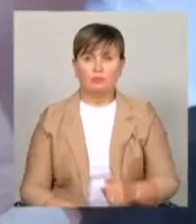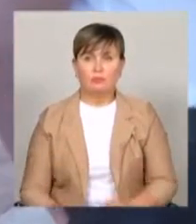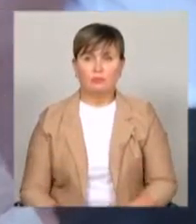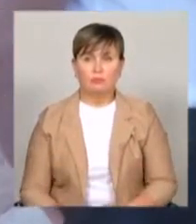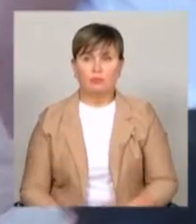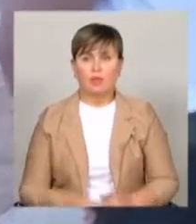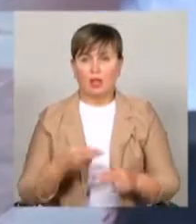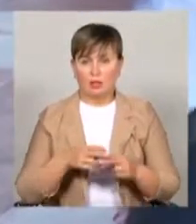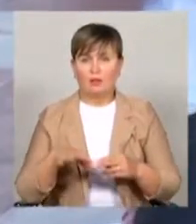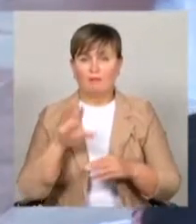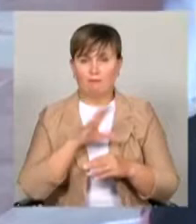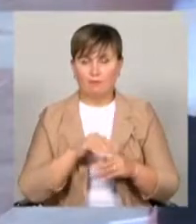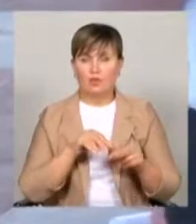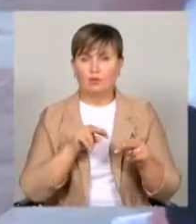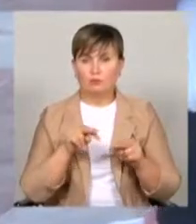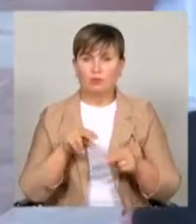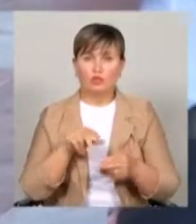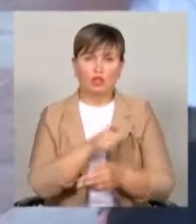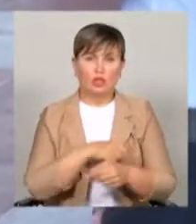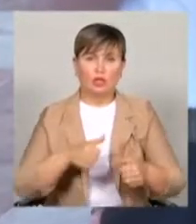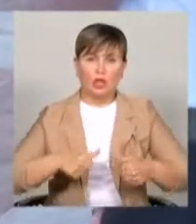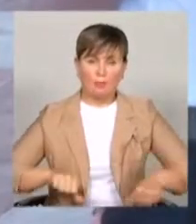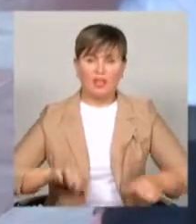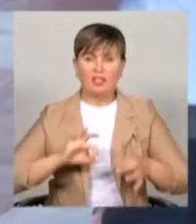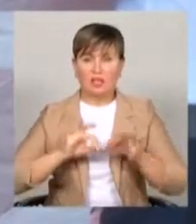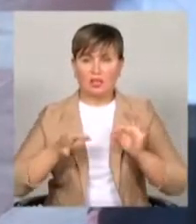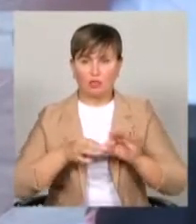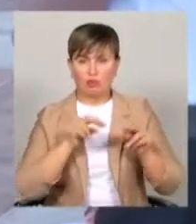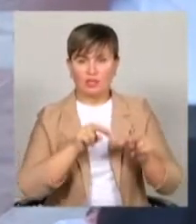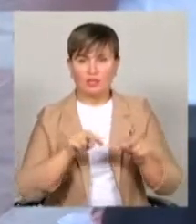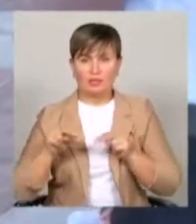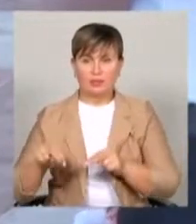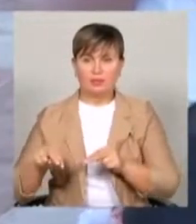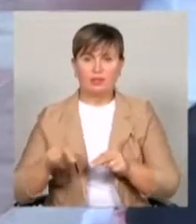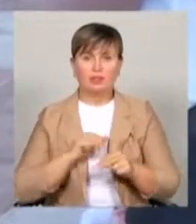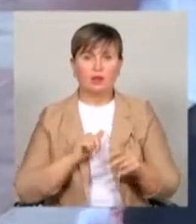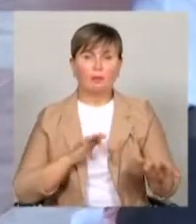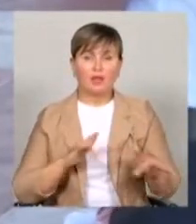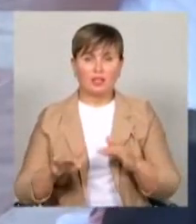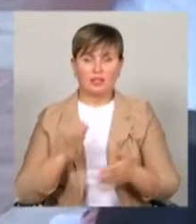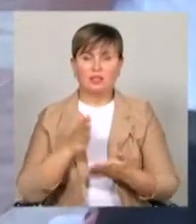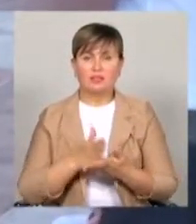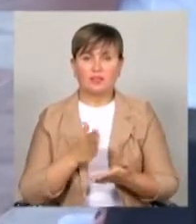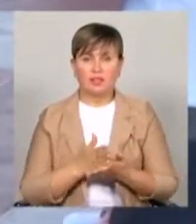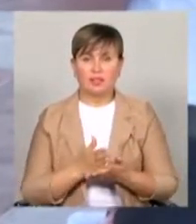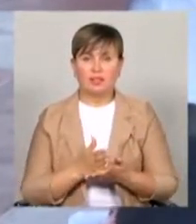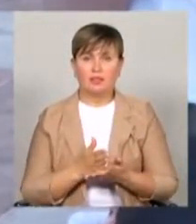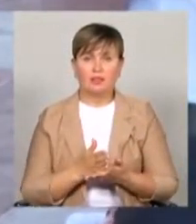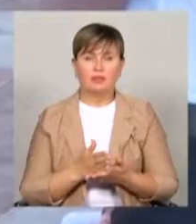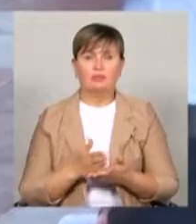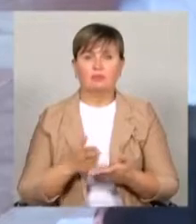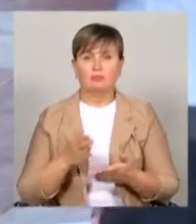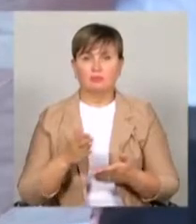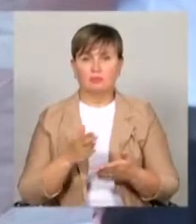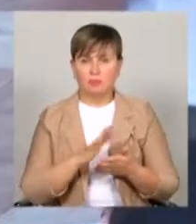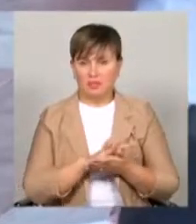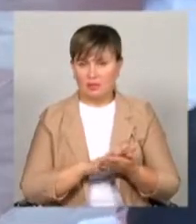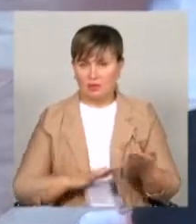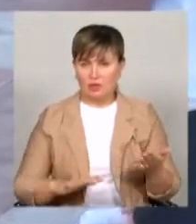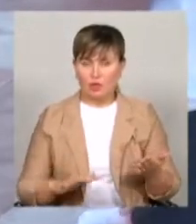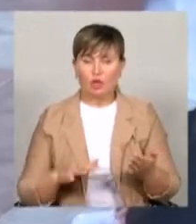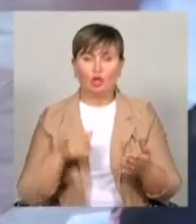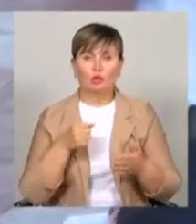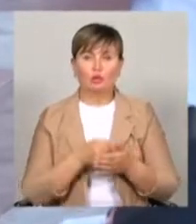То есть это все протоколируется нашими членами комиссии, секретарем. Сам процесс, он является непрерывным, то есть до